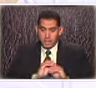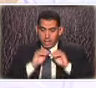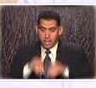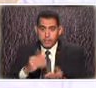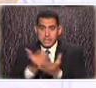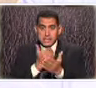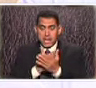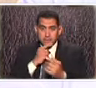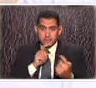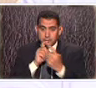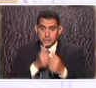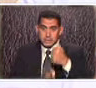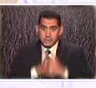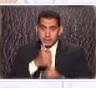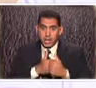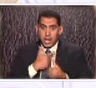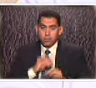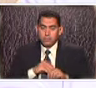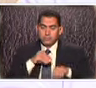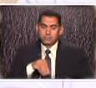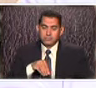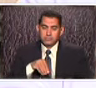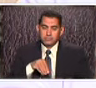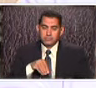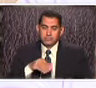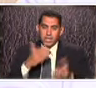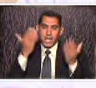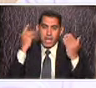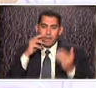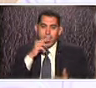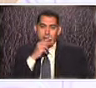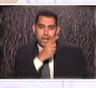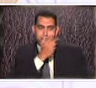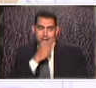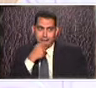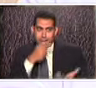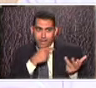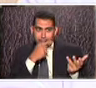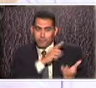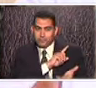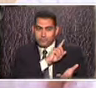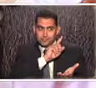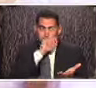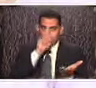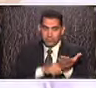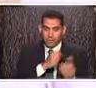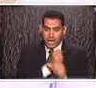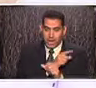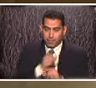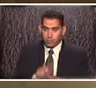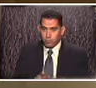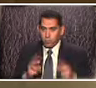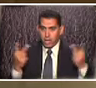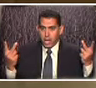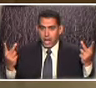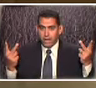اقتصاديه او يعني اصبح جل ما يطرحه على النقيض من كل